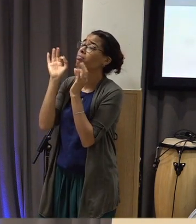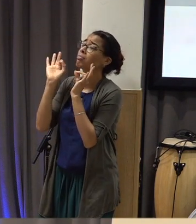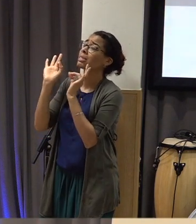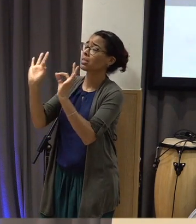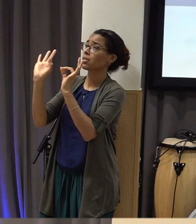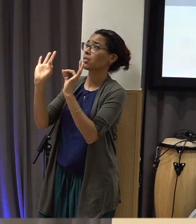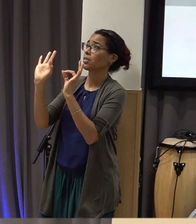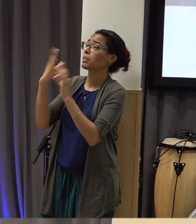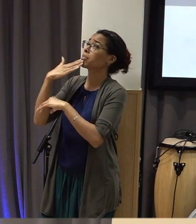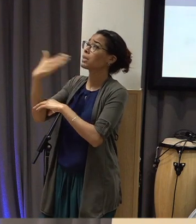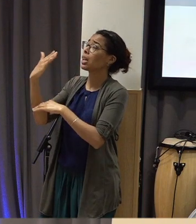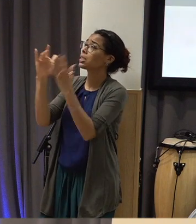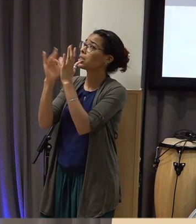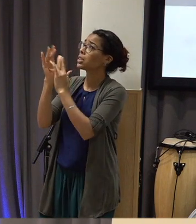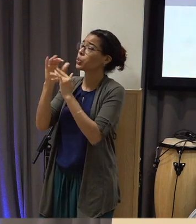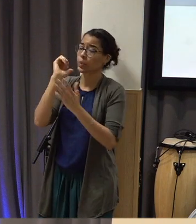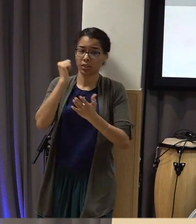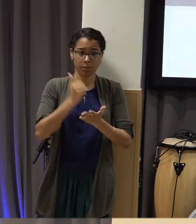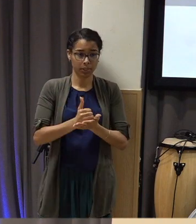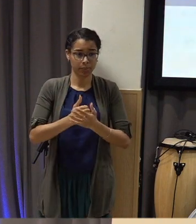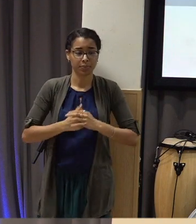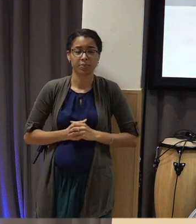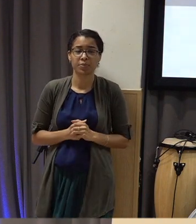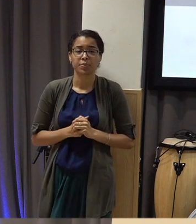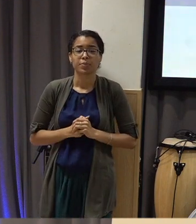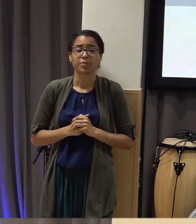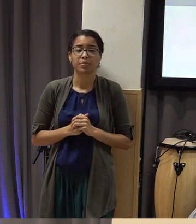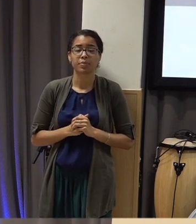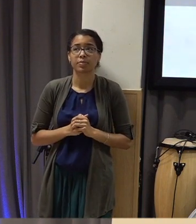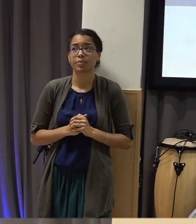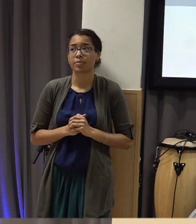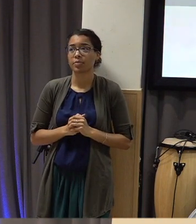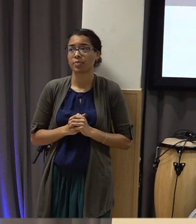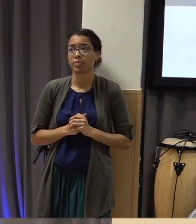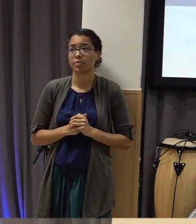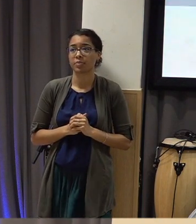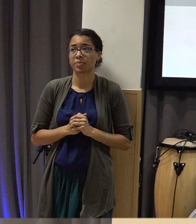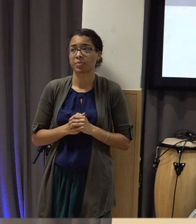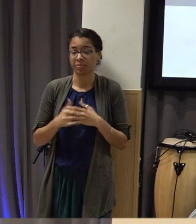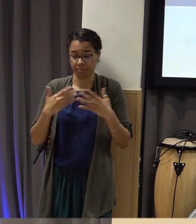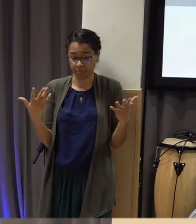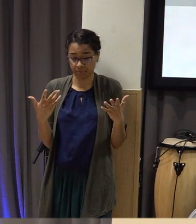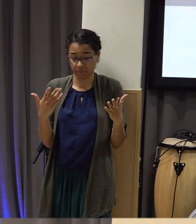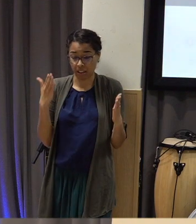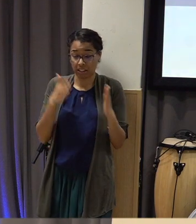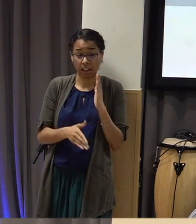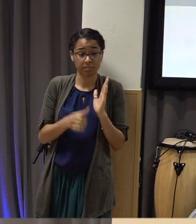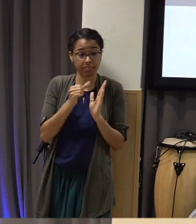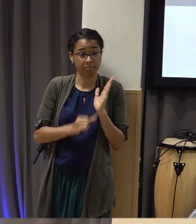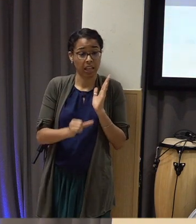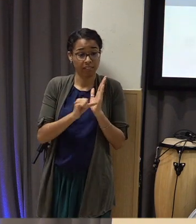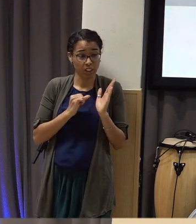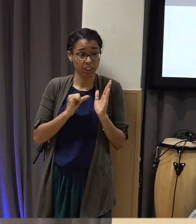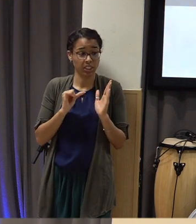Jésus. Amen. Alors, on va, sans plus tarder, aller dans l'évangile de Marc.